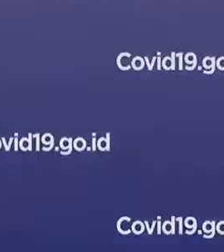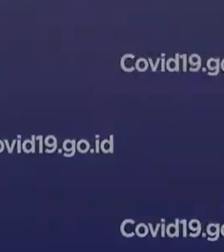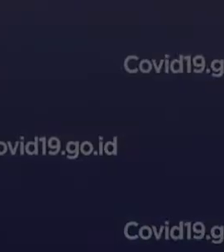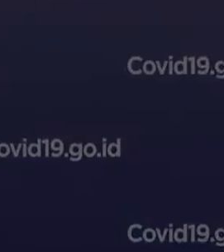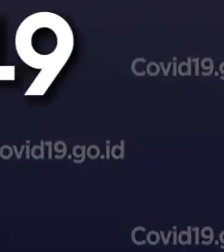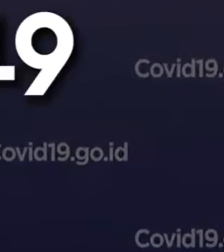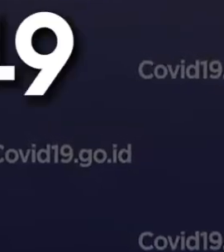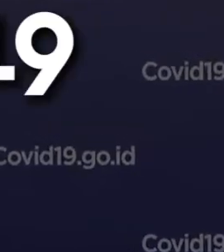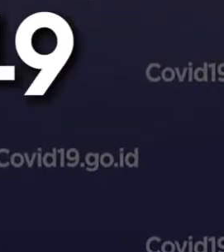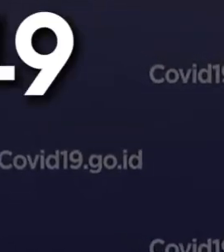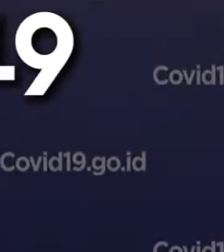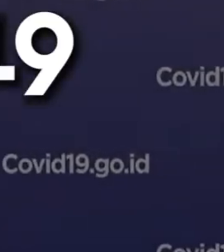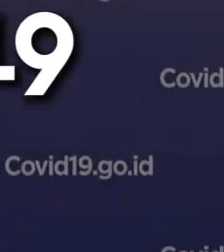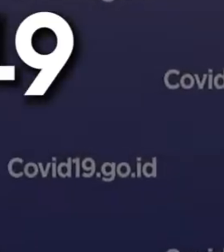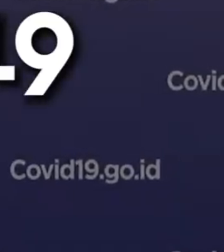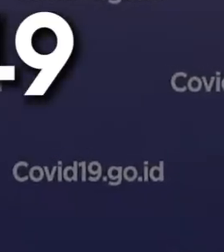Hai banget